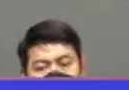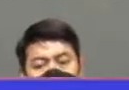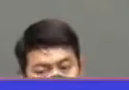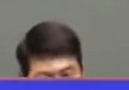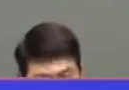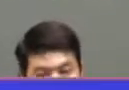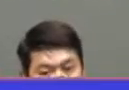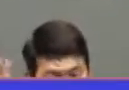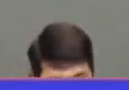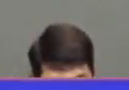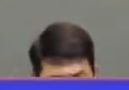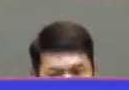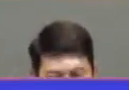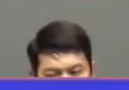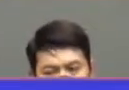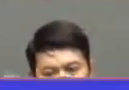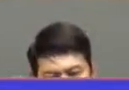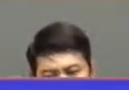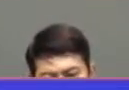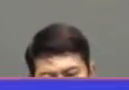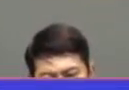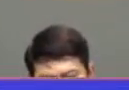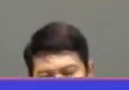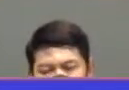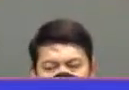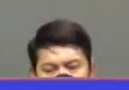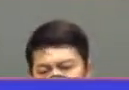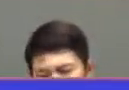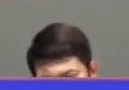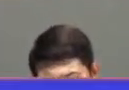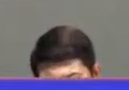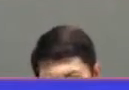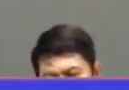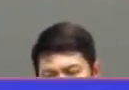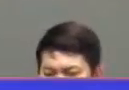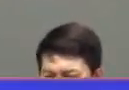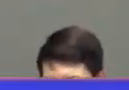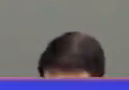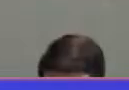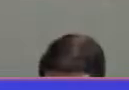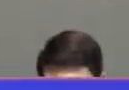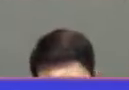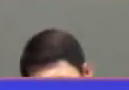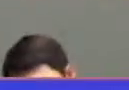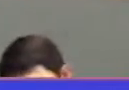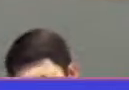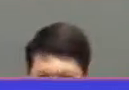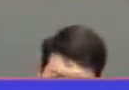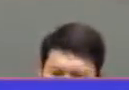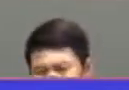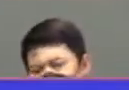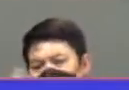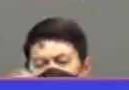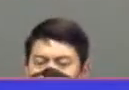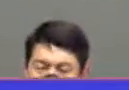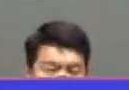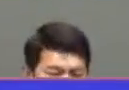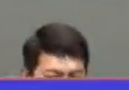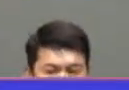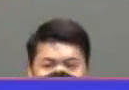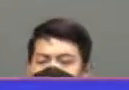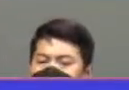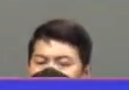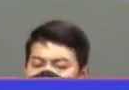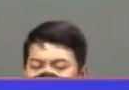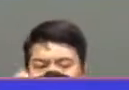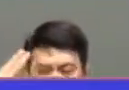งแต่เดือนกันยายนนี้ไปจนถึงตุลาคมก็2เดือนได้2เดือนก็ยังดีนะเพราะว่าเมื่อวานเคาะมาแล้วเรียบร้อยค่ะจ